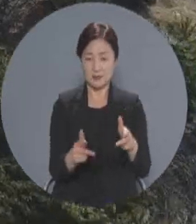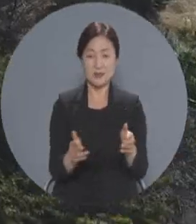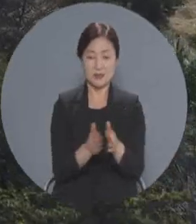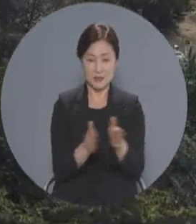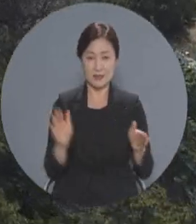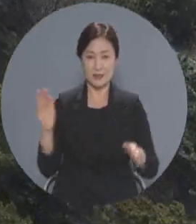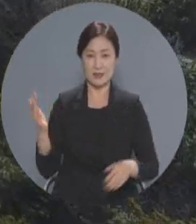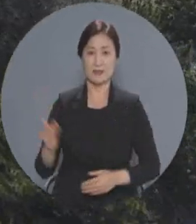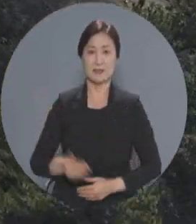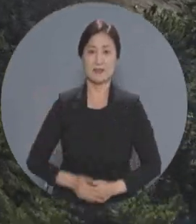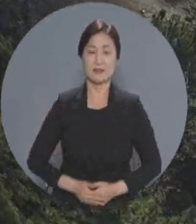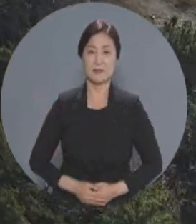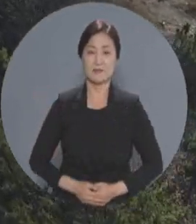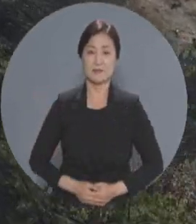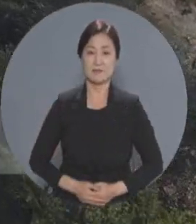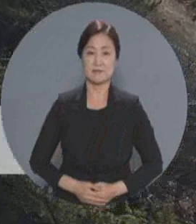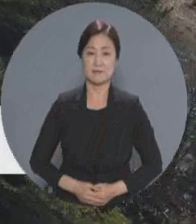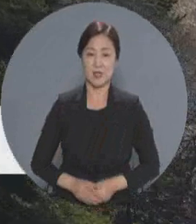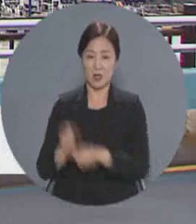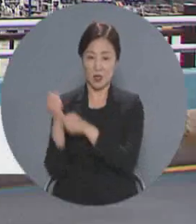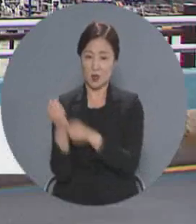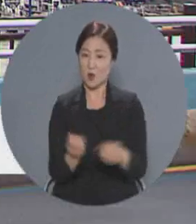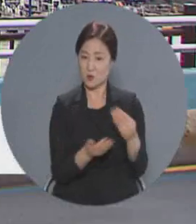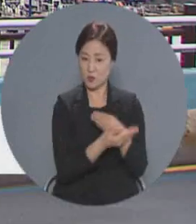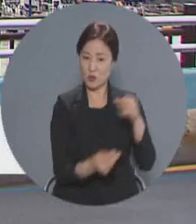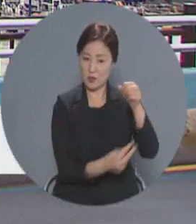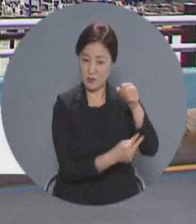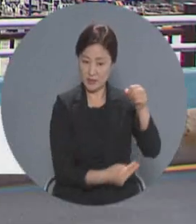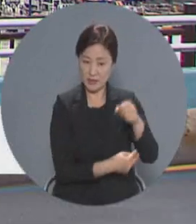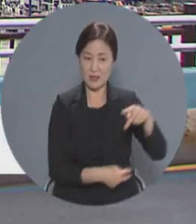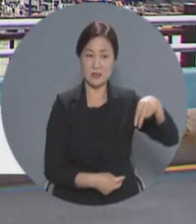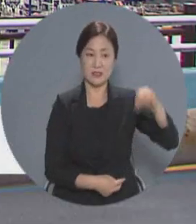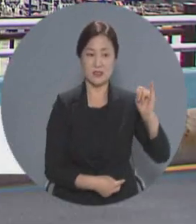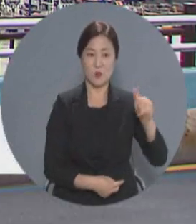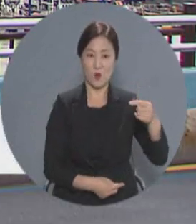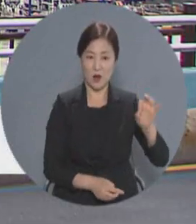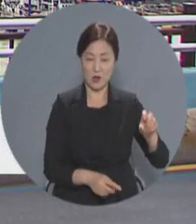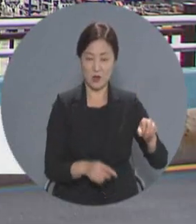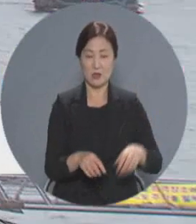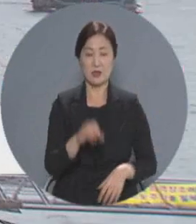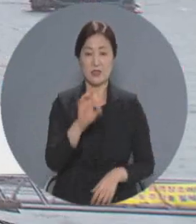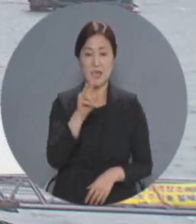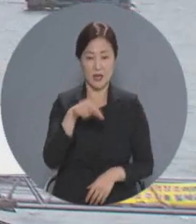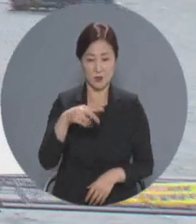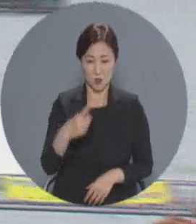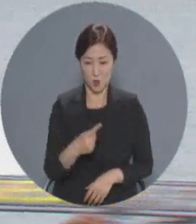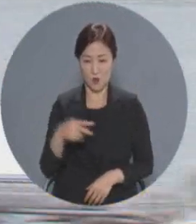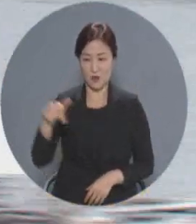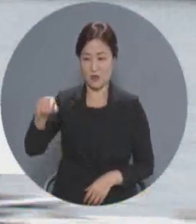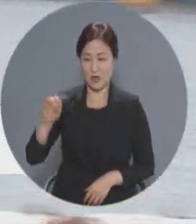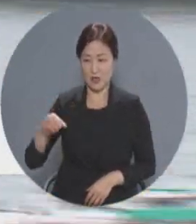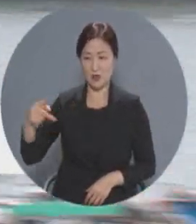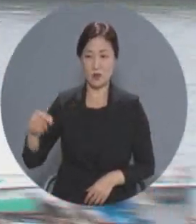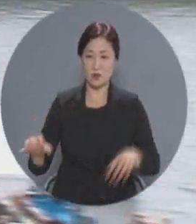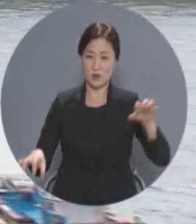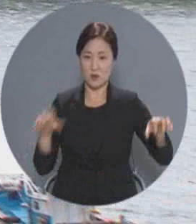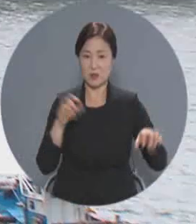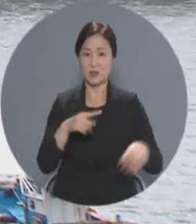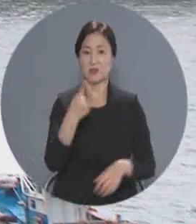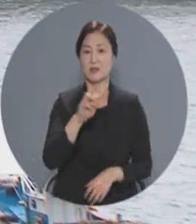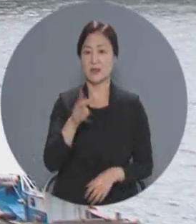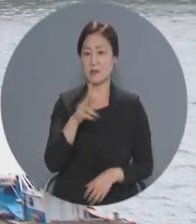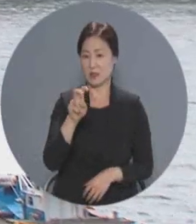내고 있습니다. 경도 연륙교는 신월동에서 야도를 거쳐 대경도까지 1325m를